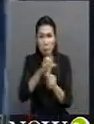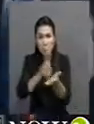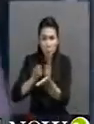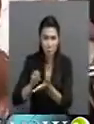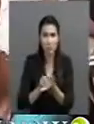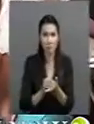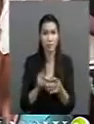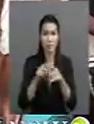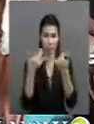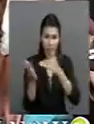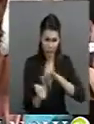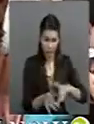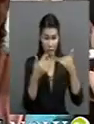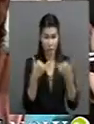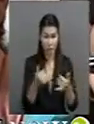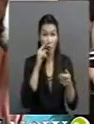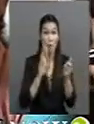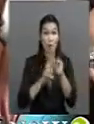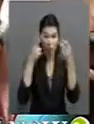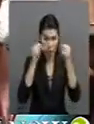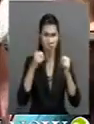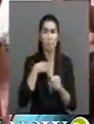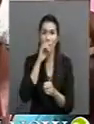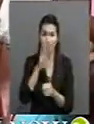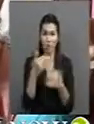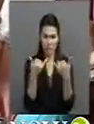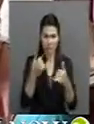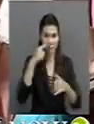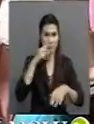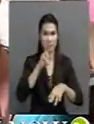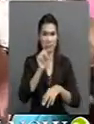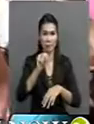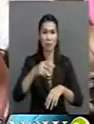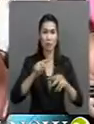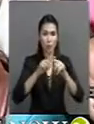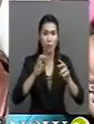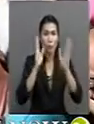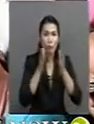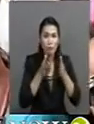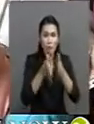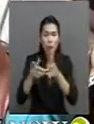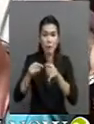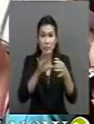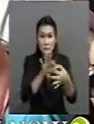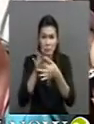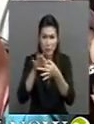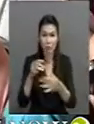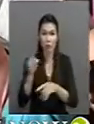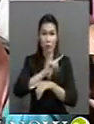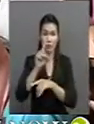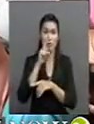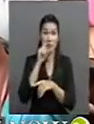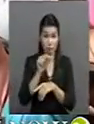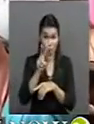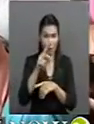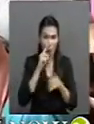มนตรีค่ะบอกว่าจะนัดหน่วยงานทั้ง6หน่วยงานที่เกี่ยวข้องวันที่22สิงหาคมนี้มาหารือถึงมาตรการ